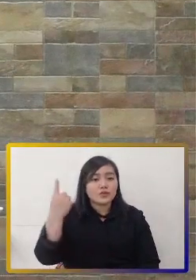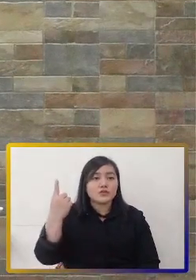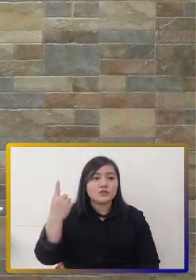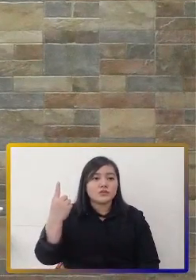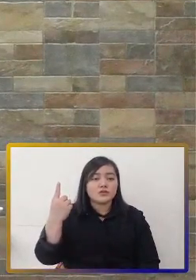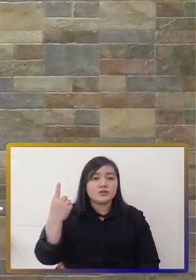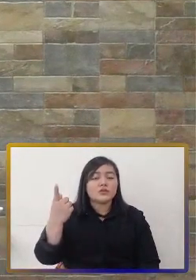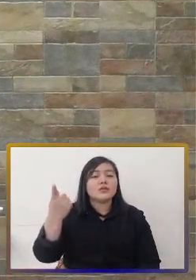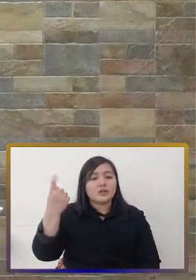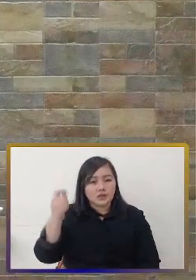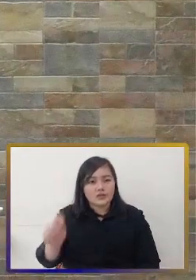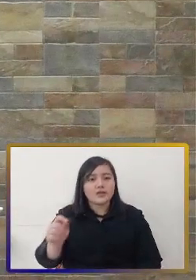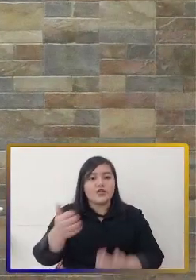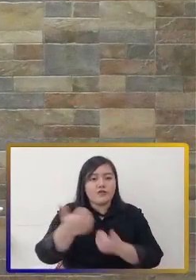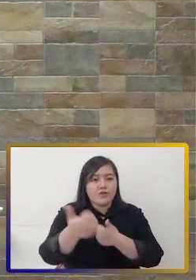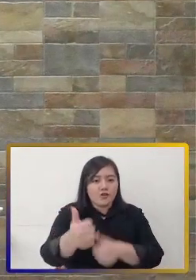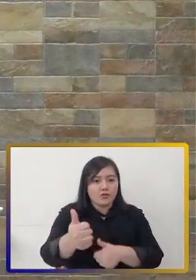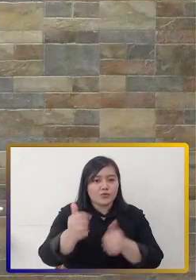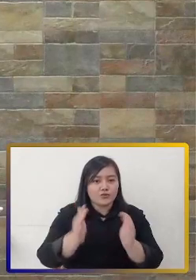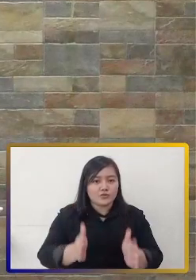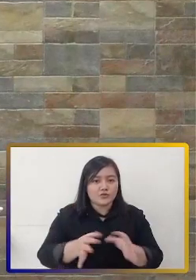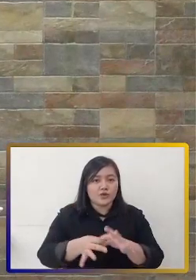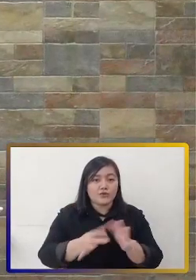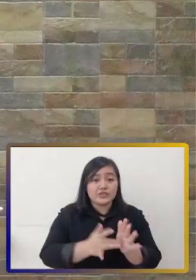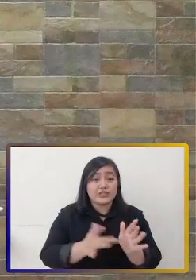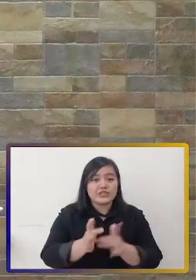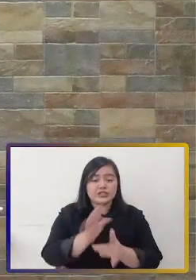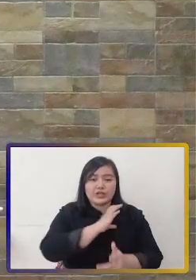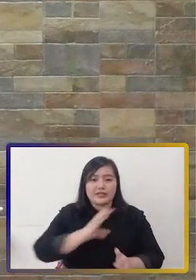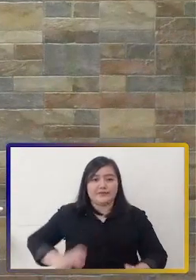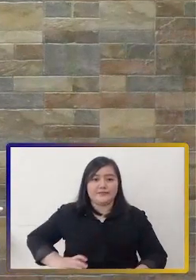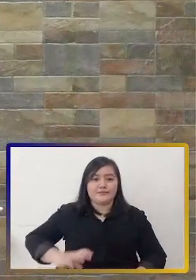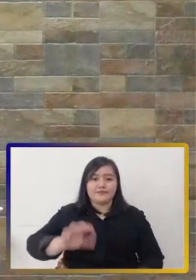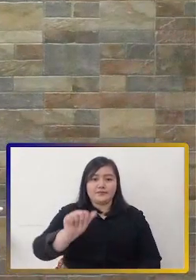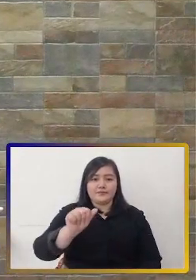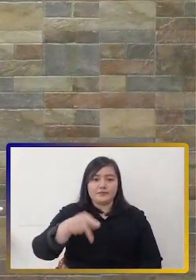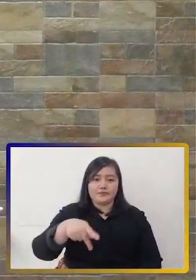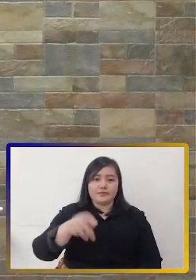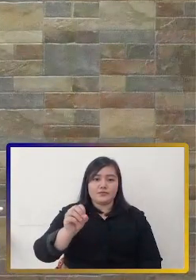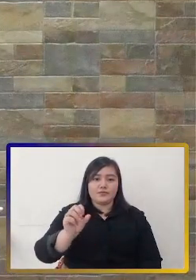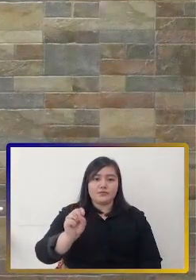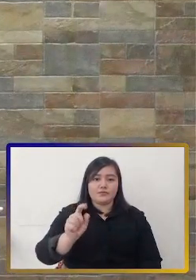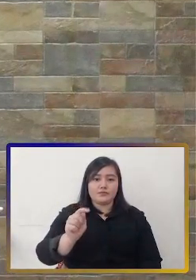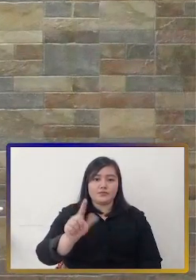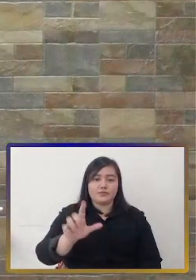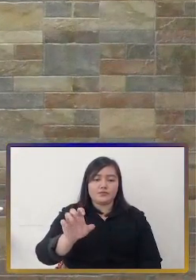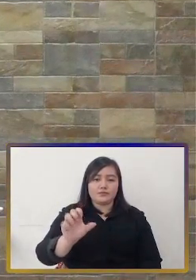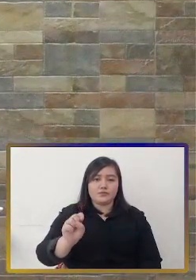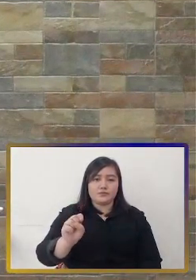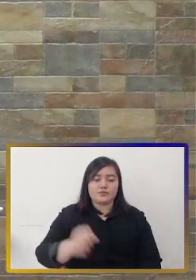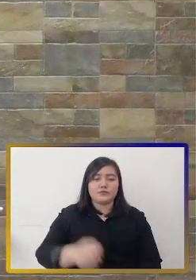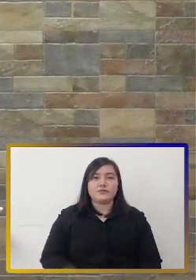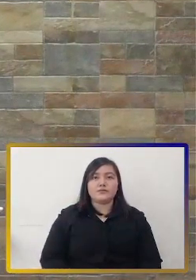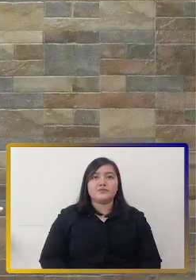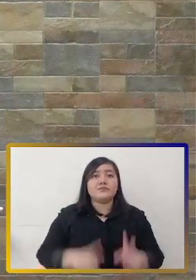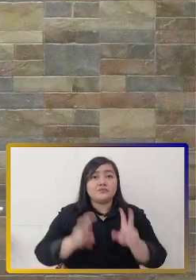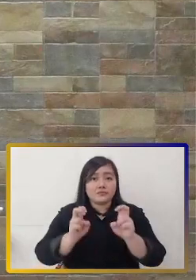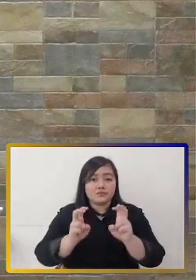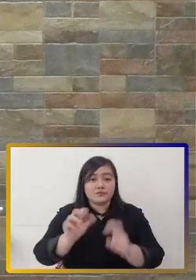the apostles. Alright? The word apostle, mga kapatid, it comes from the Greek